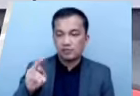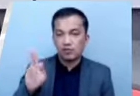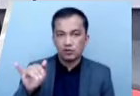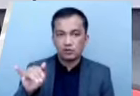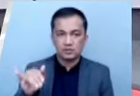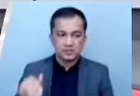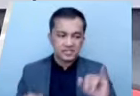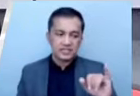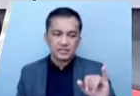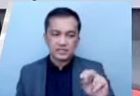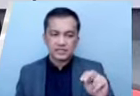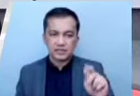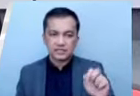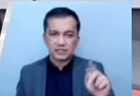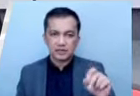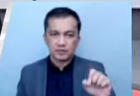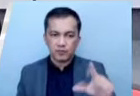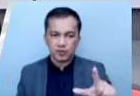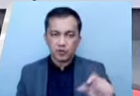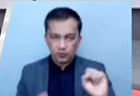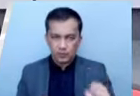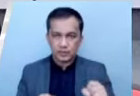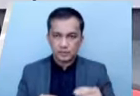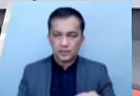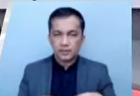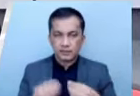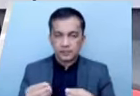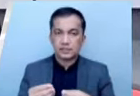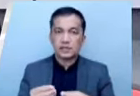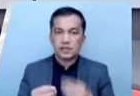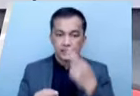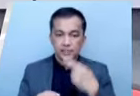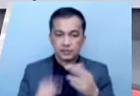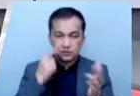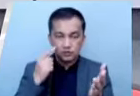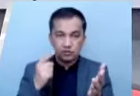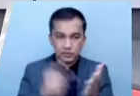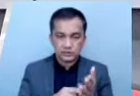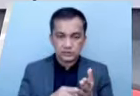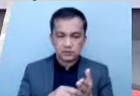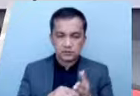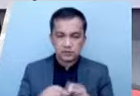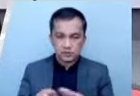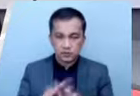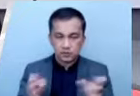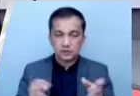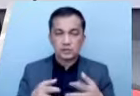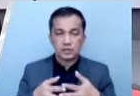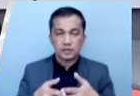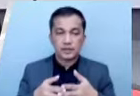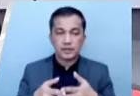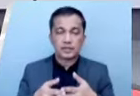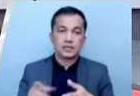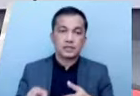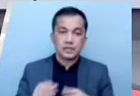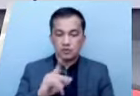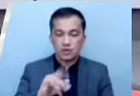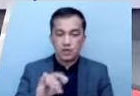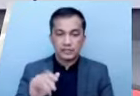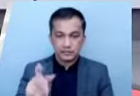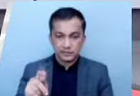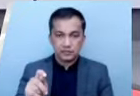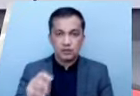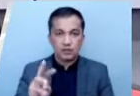nang mag-issue ng red notice laban sa kanya matapos ipa-unseal ng hukom sa Amerika ang arrest warrant para sa mga kaso niya